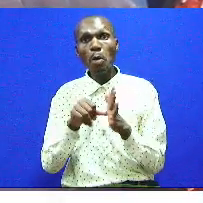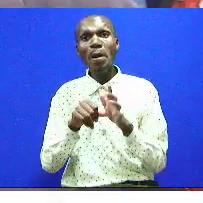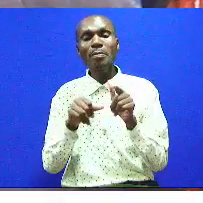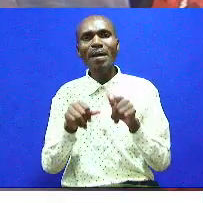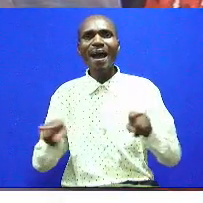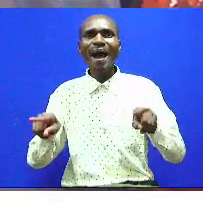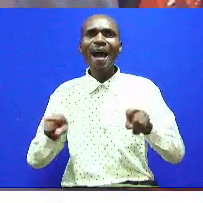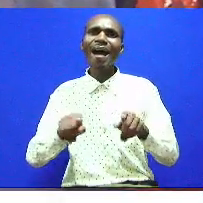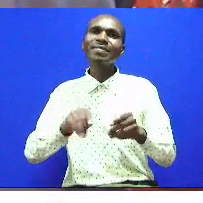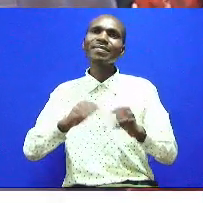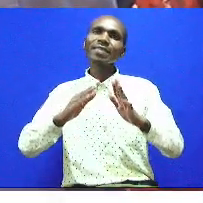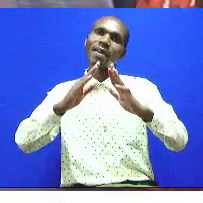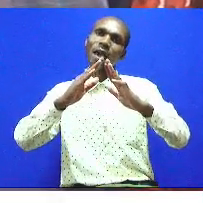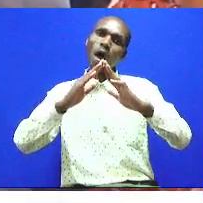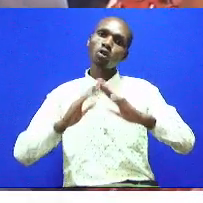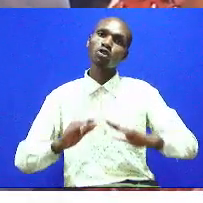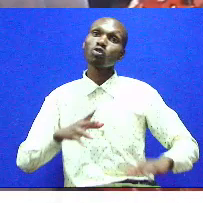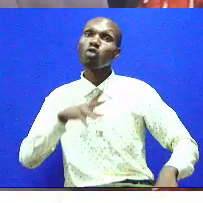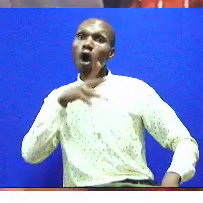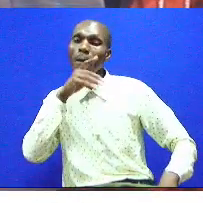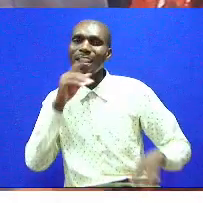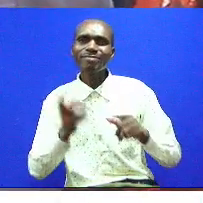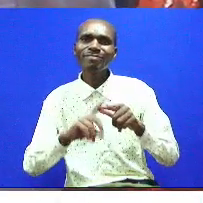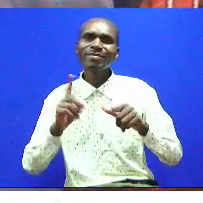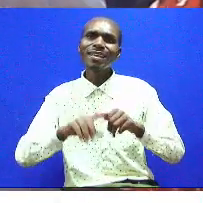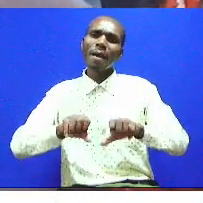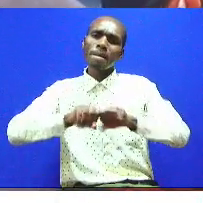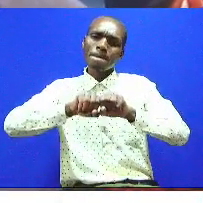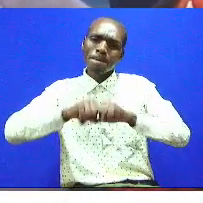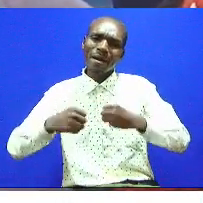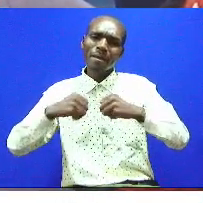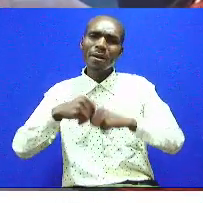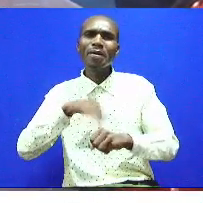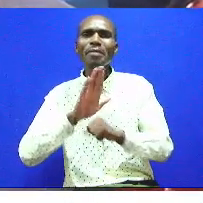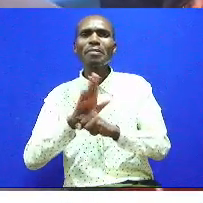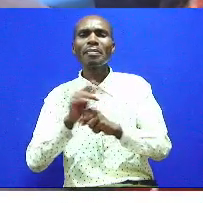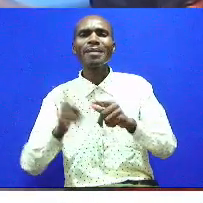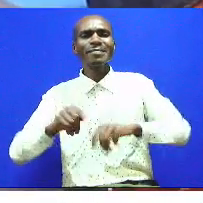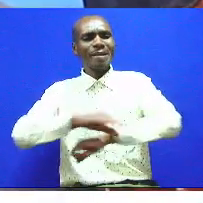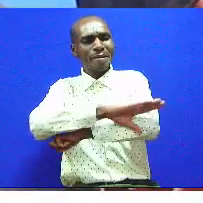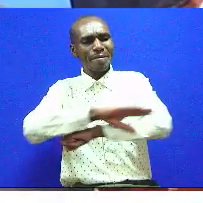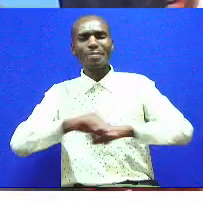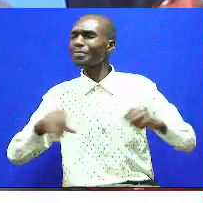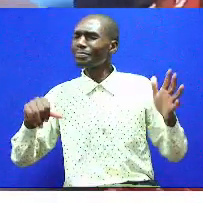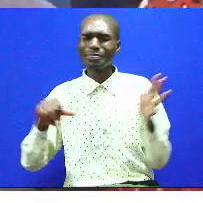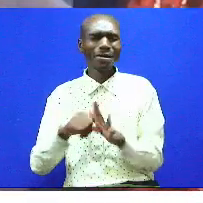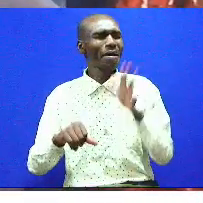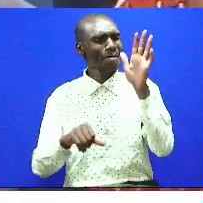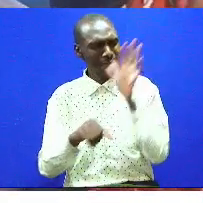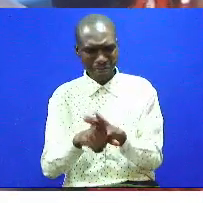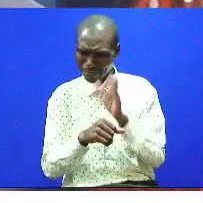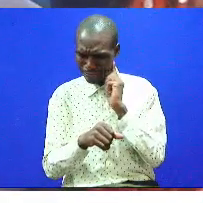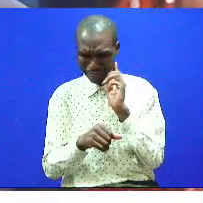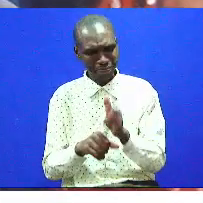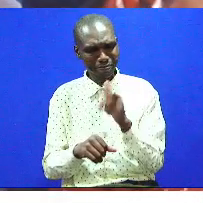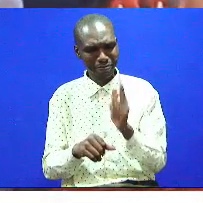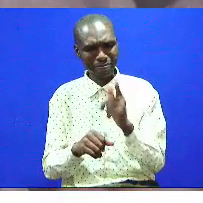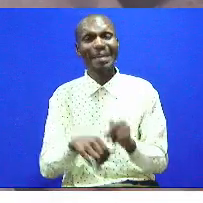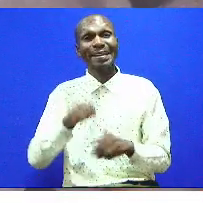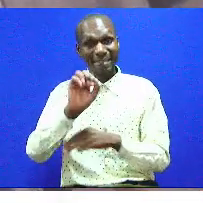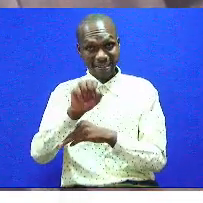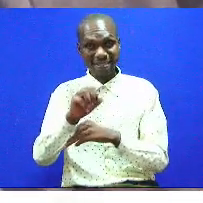Chinga kibono omuruti bwense ya bongeresa Charles the Third akagere kwa koleta ya yabene uchaiga sense yetu ya Kenya eike